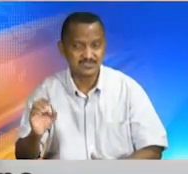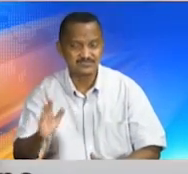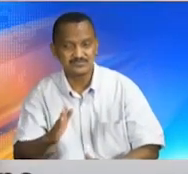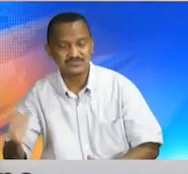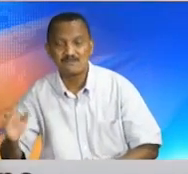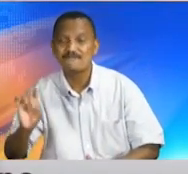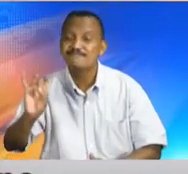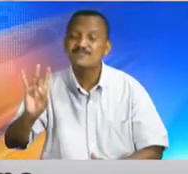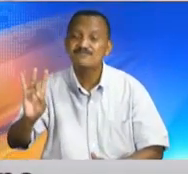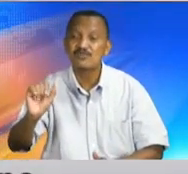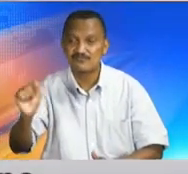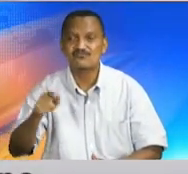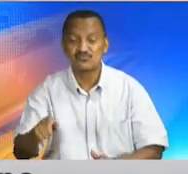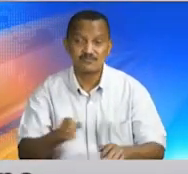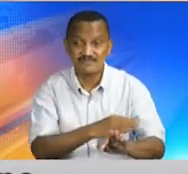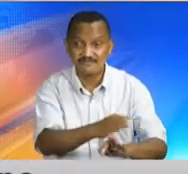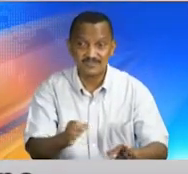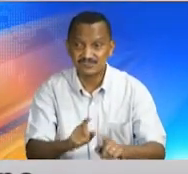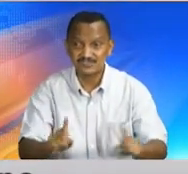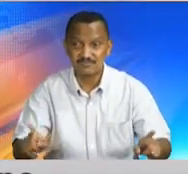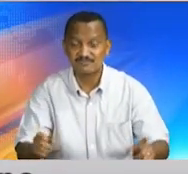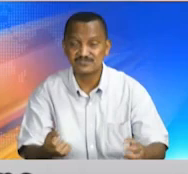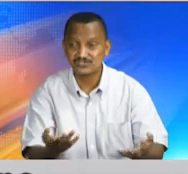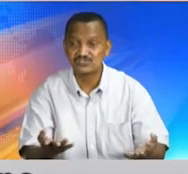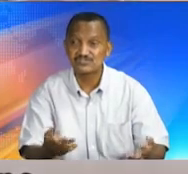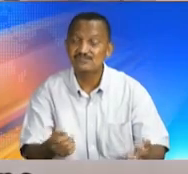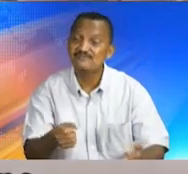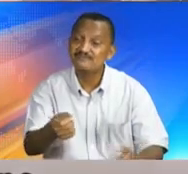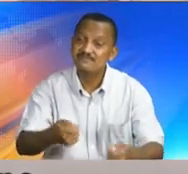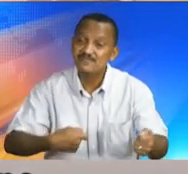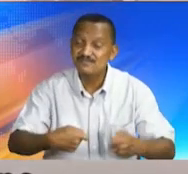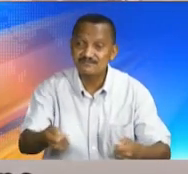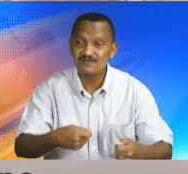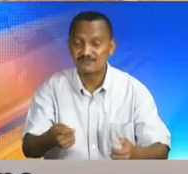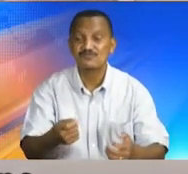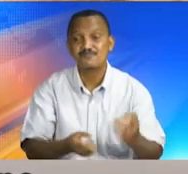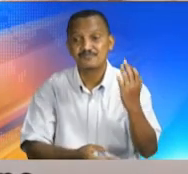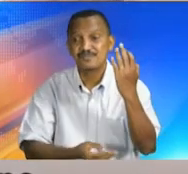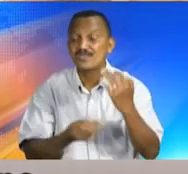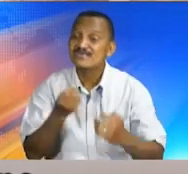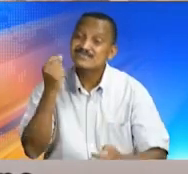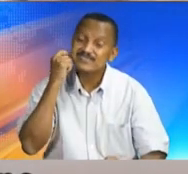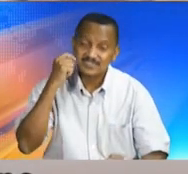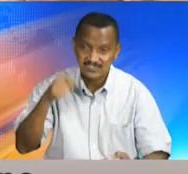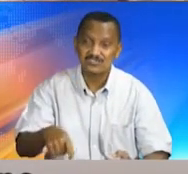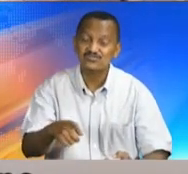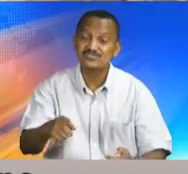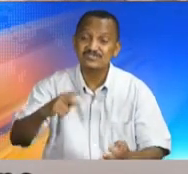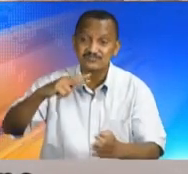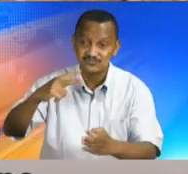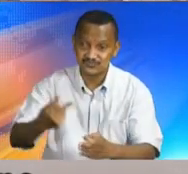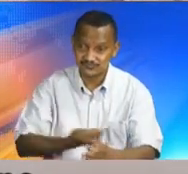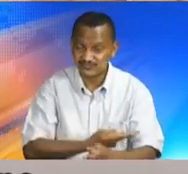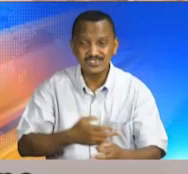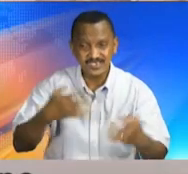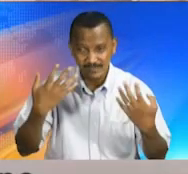anatiny. Miankina amin'ny faritra angalana sy ny karazan'ny vidina Tantely amidy any an-tsena amin'izao ofisin'ny valana aretina izao maro ireo mpanjifa